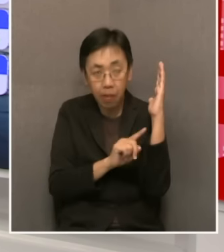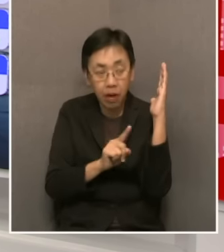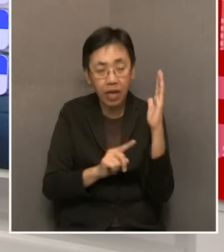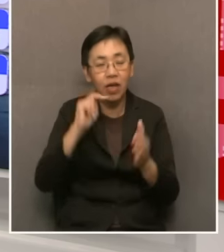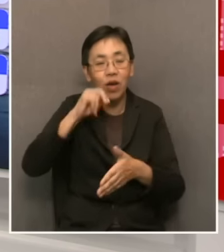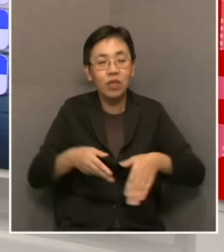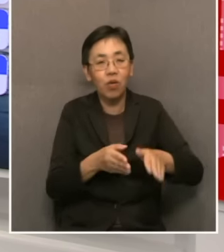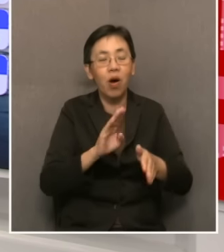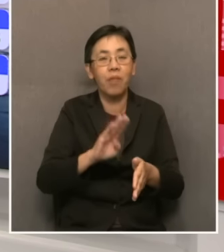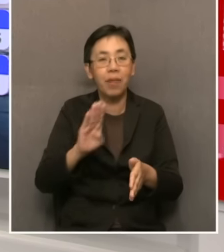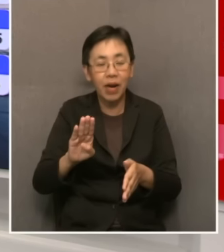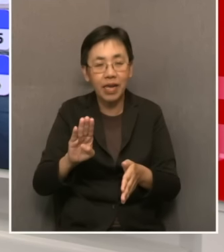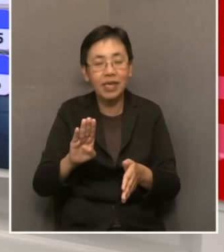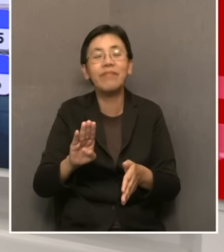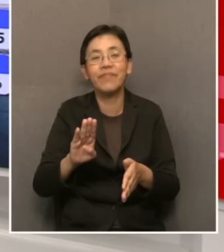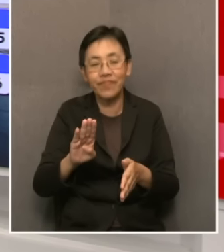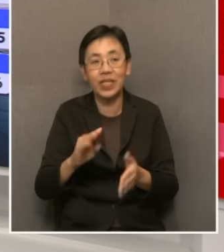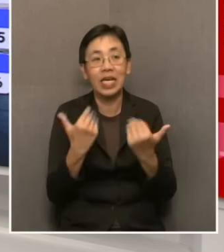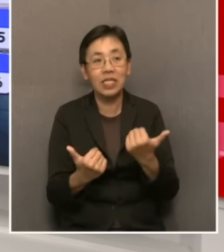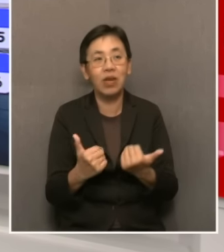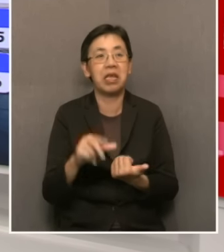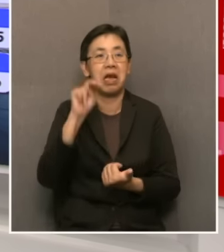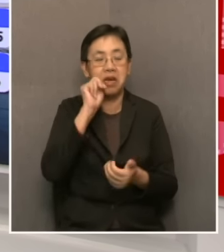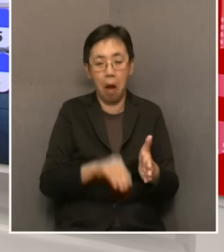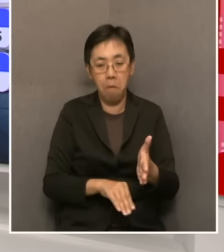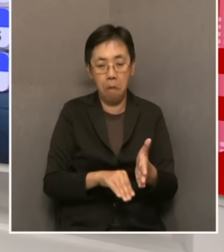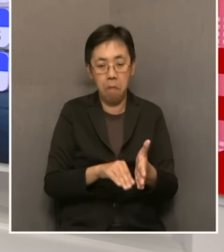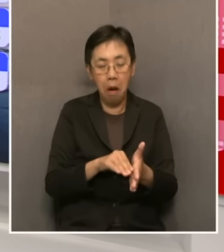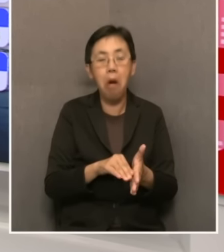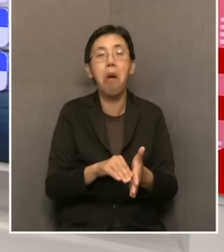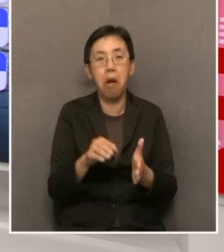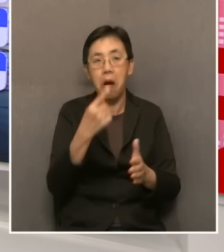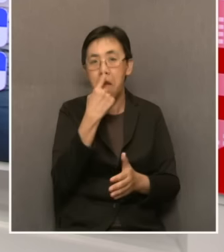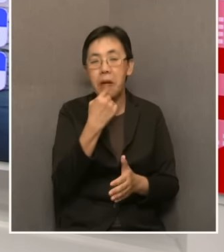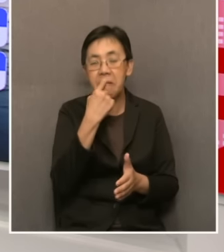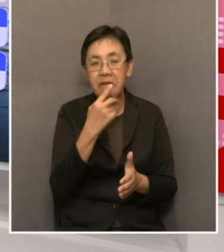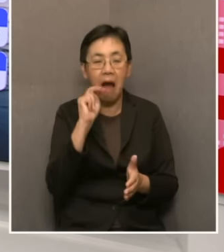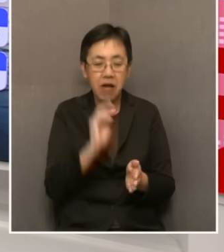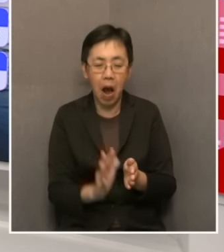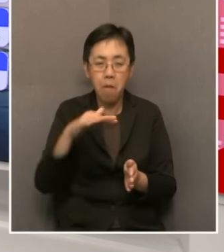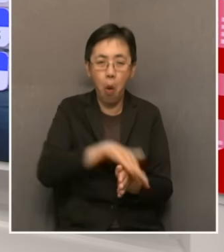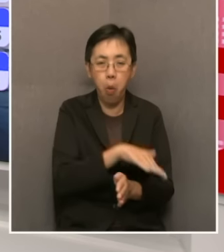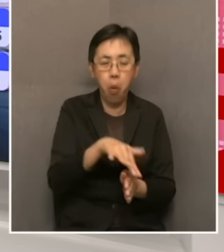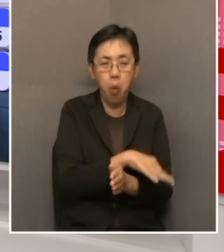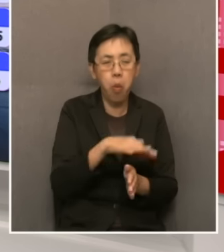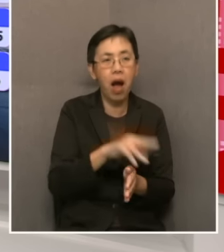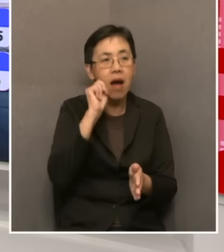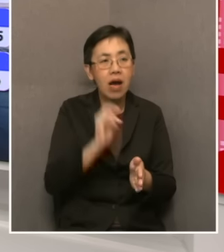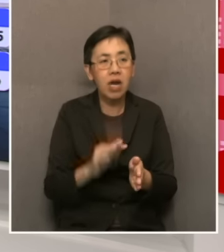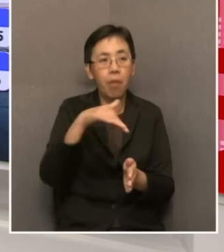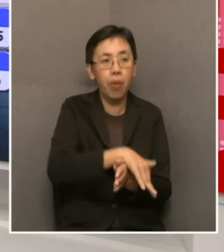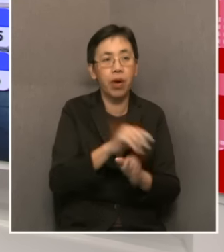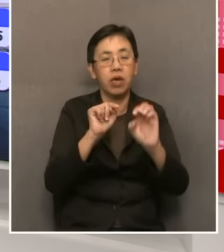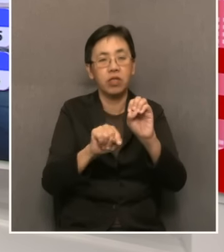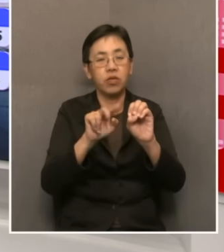ตำบลไซน้อยอำเภอบางบานตอนนี้เป็นสีแดงเลยนะคะเพราะว่าน้ำเนี่ยล้นตลิ่งนะคะแล้วก็ล้นตลิ่งอยู่ที่ประมาณ